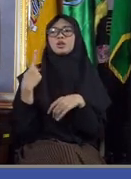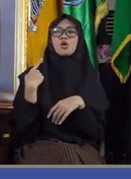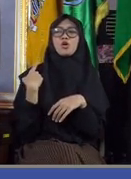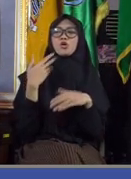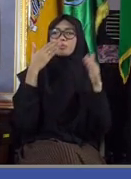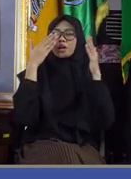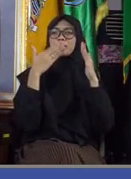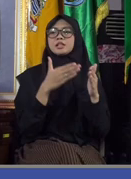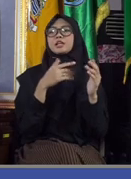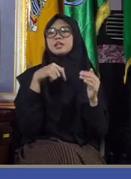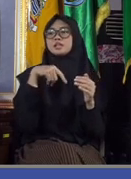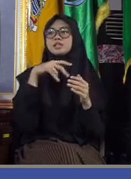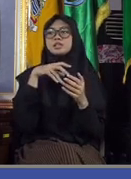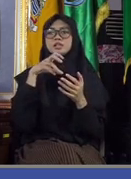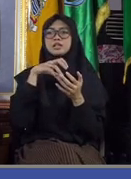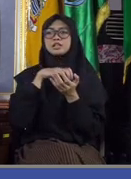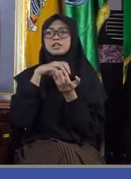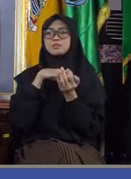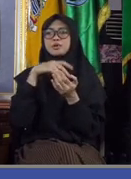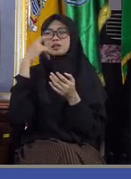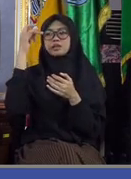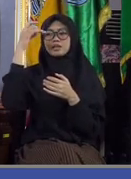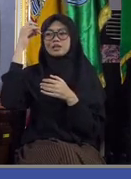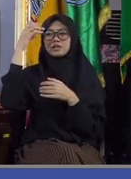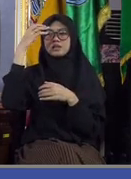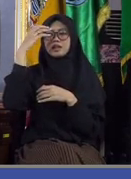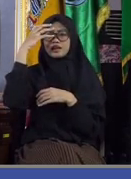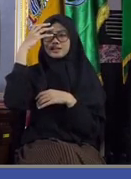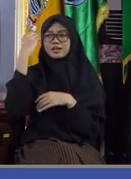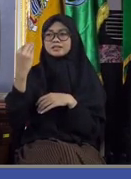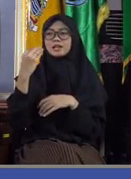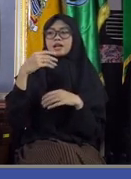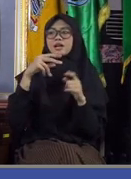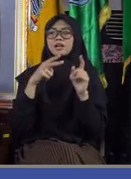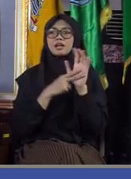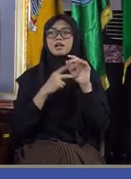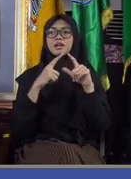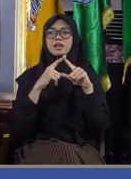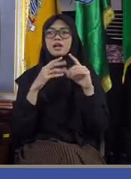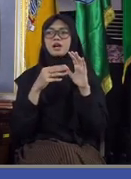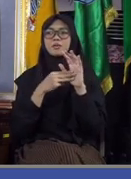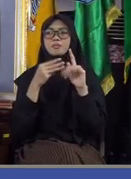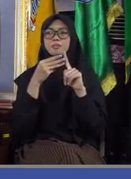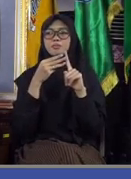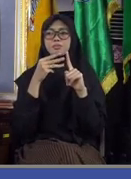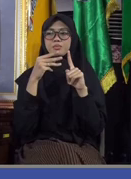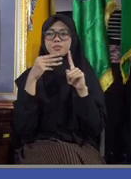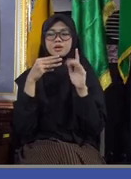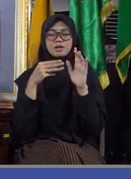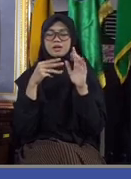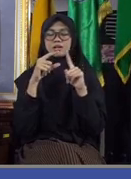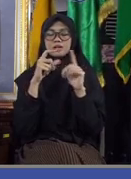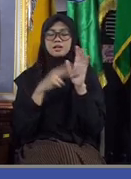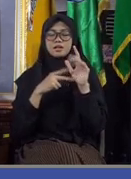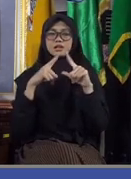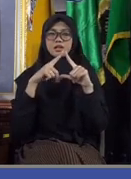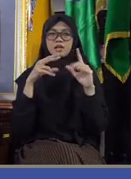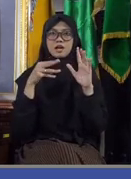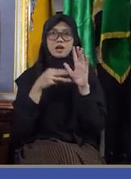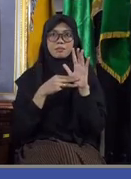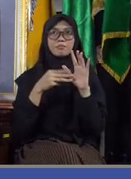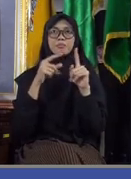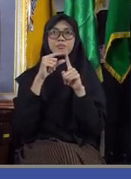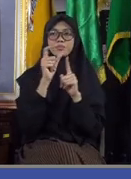60.000 pelit Hai nampu Kecamatan Karangrayung Kabupaten Grobogan masih banyak jalan seperti ini langsung